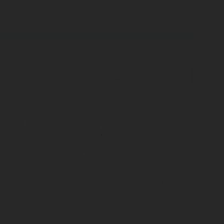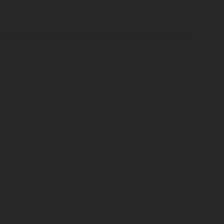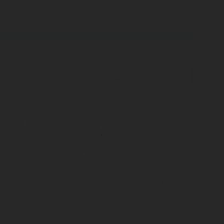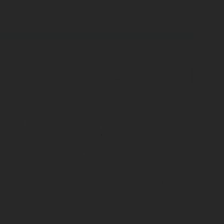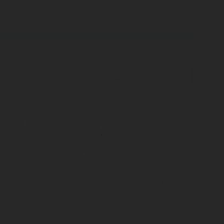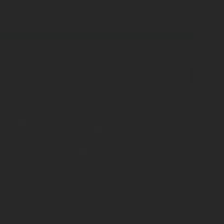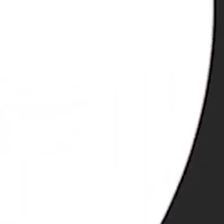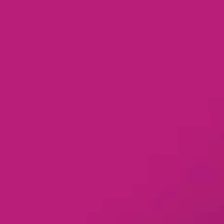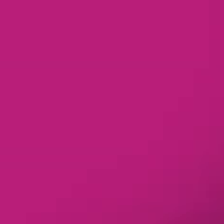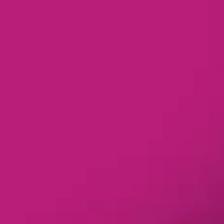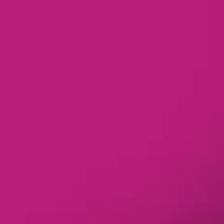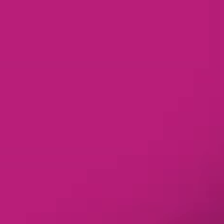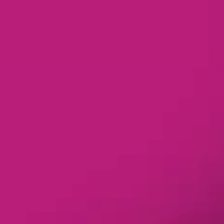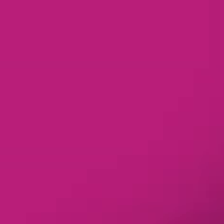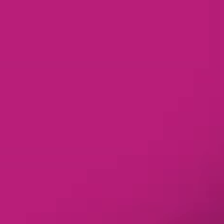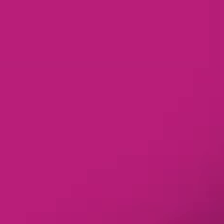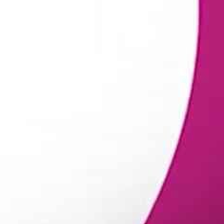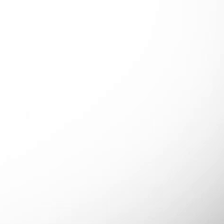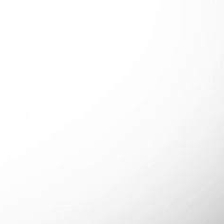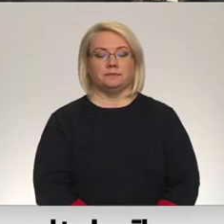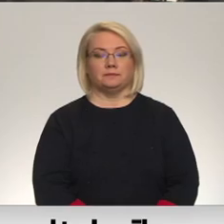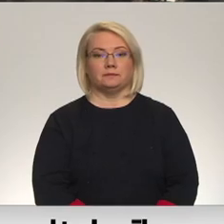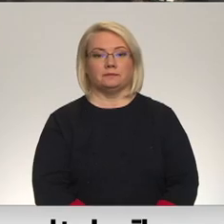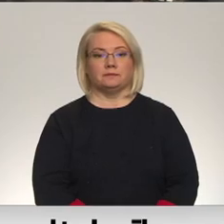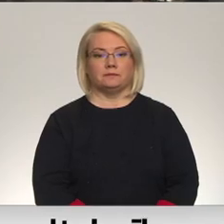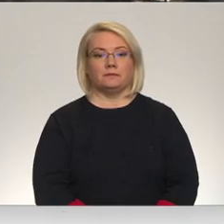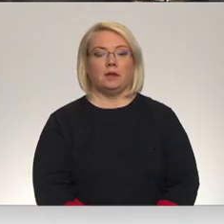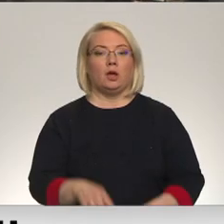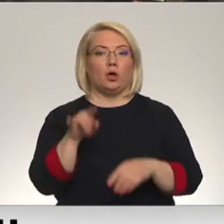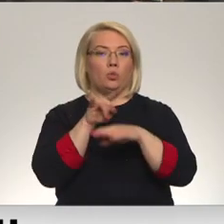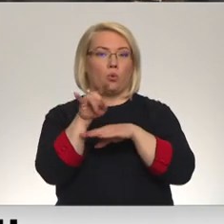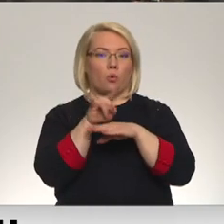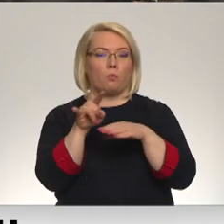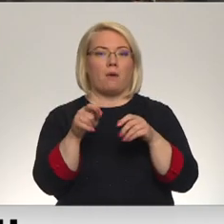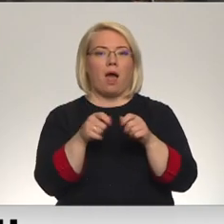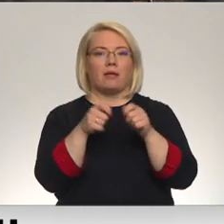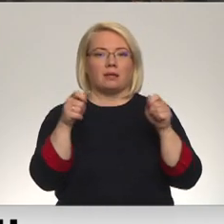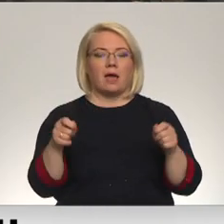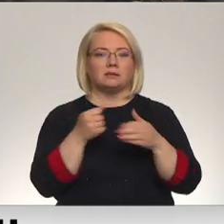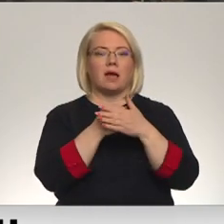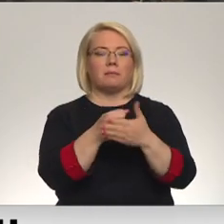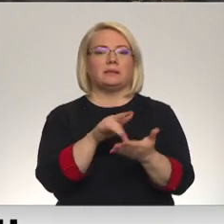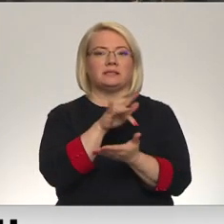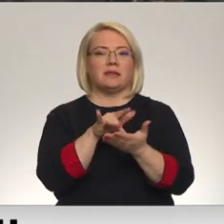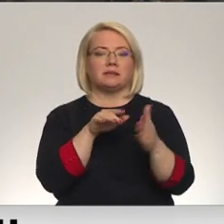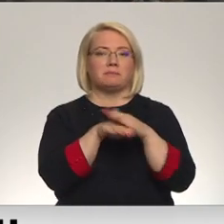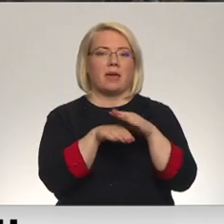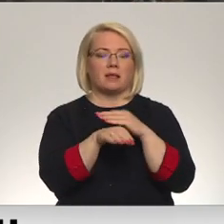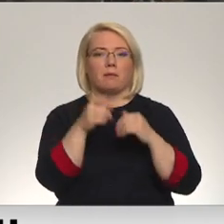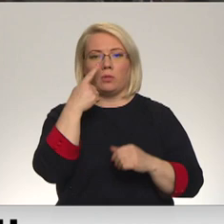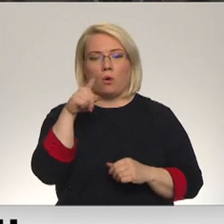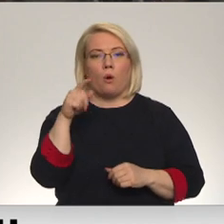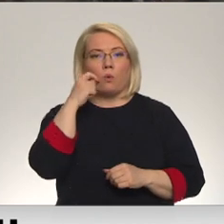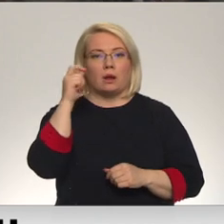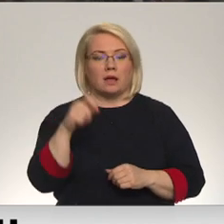Re, viss ēters ir te! Tukumā atklāts atbalsta centrs bēgļiem no Ukrainas.